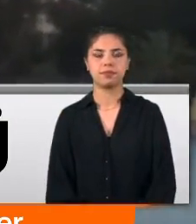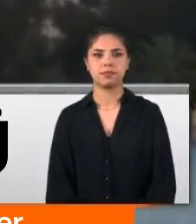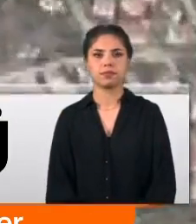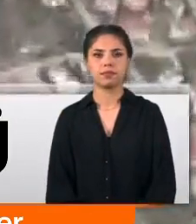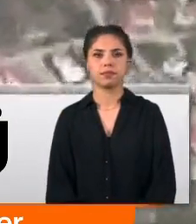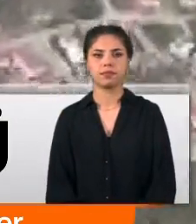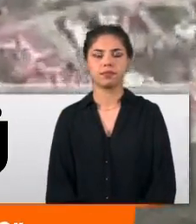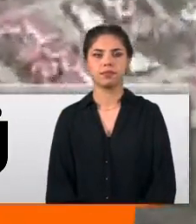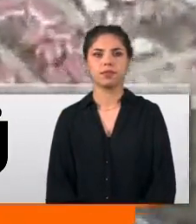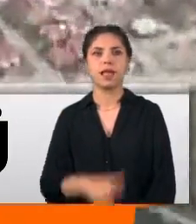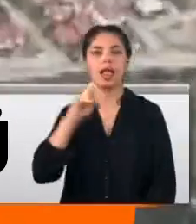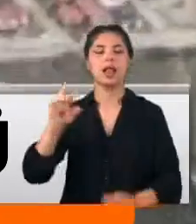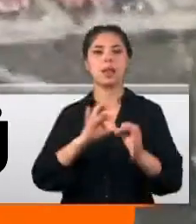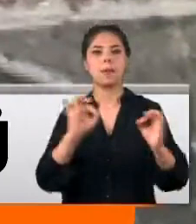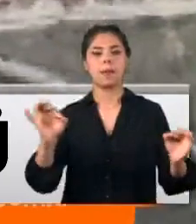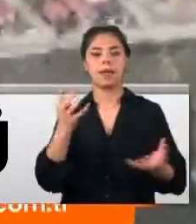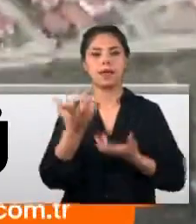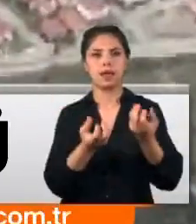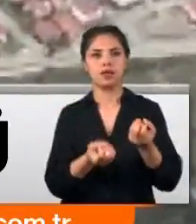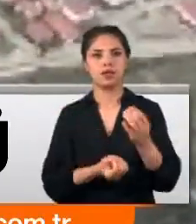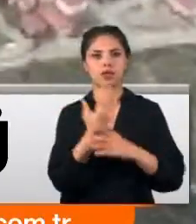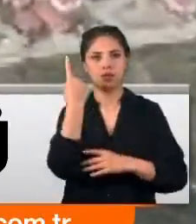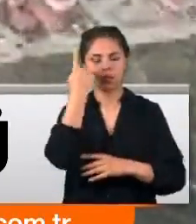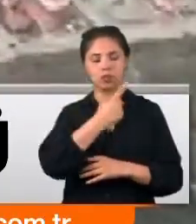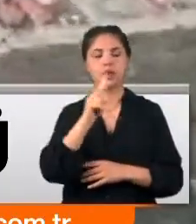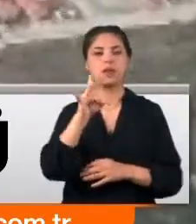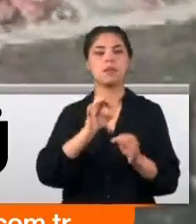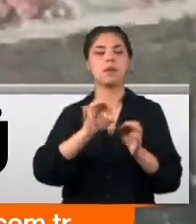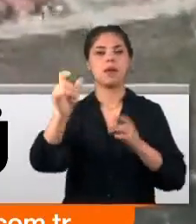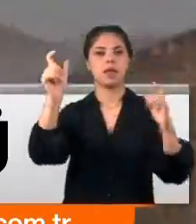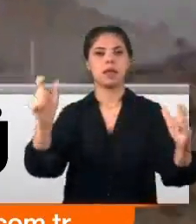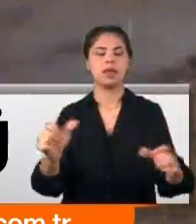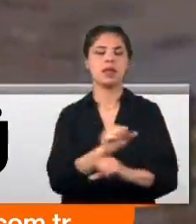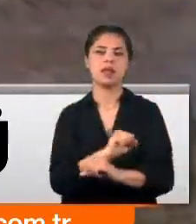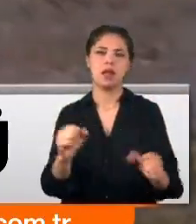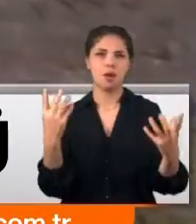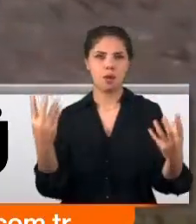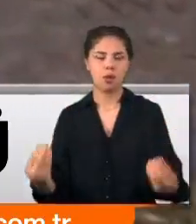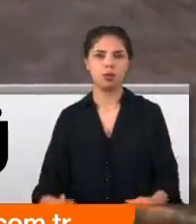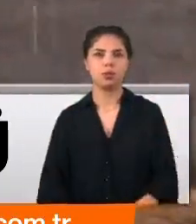Elektrik hattından başlayan yangında 25 hektar alan zarar gördü.